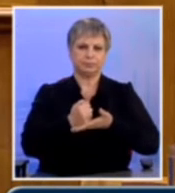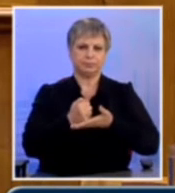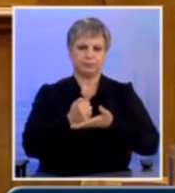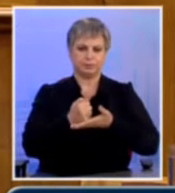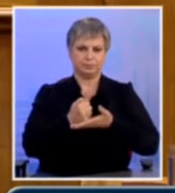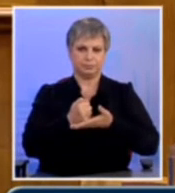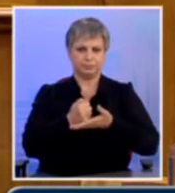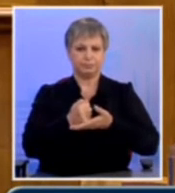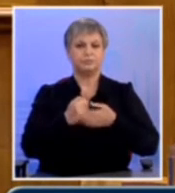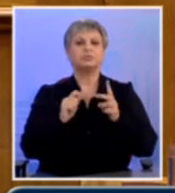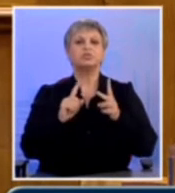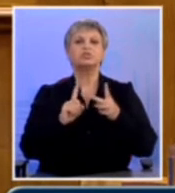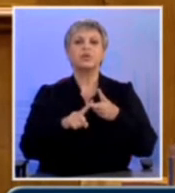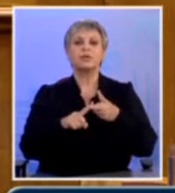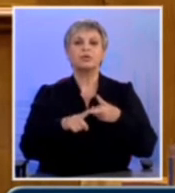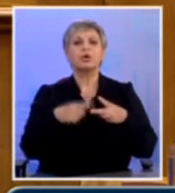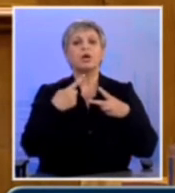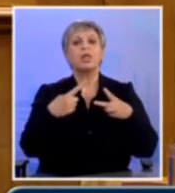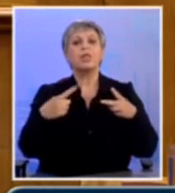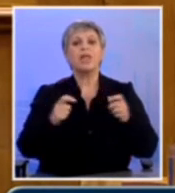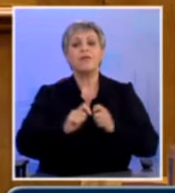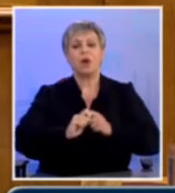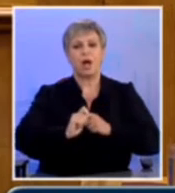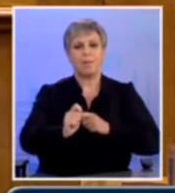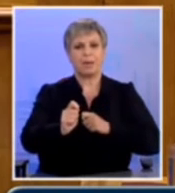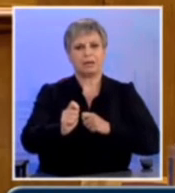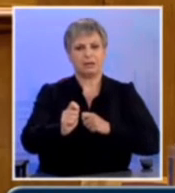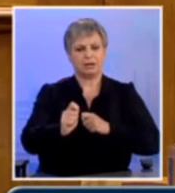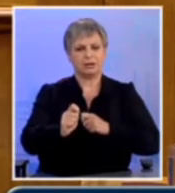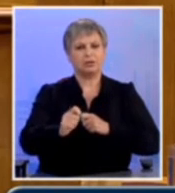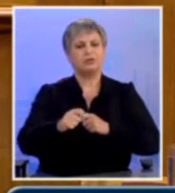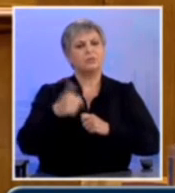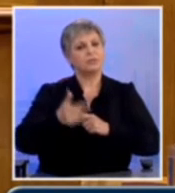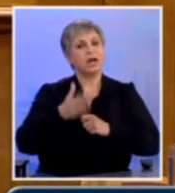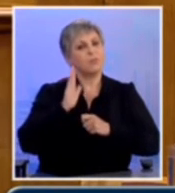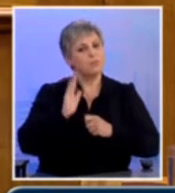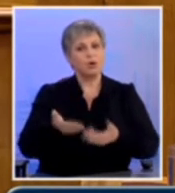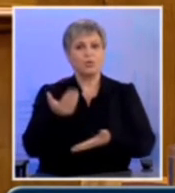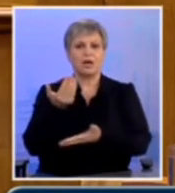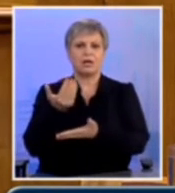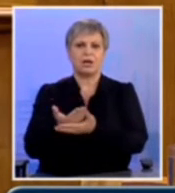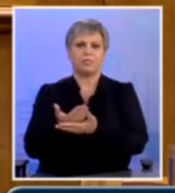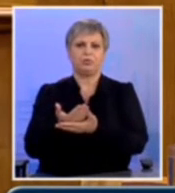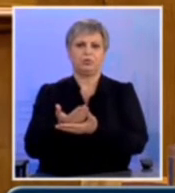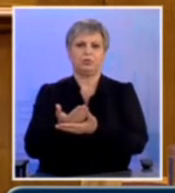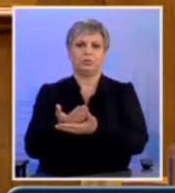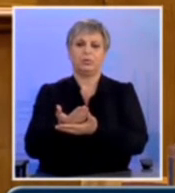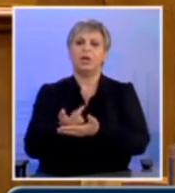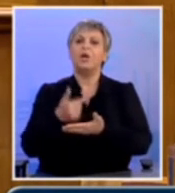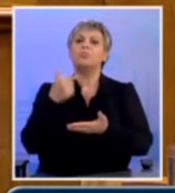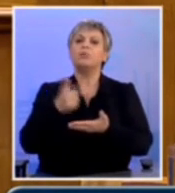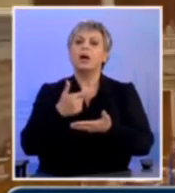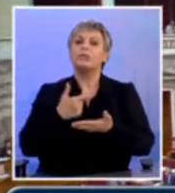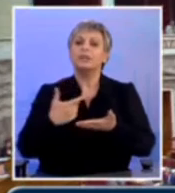τα διάφορα μέτρα τα οποία μπορούμε να προτείνουμε και να δώσουν πρόσθετα έσοδα στο